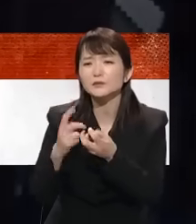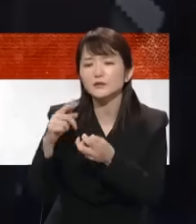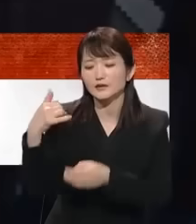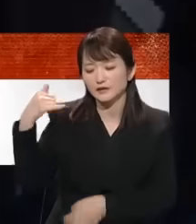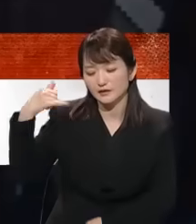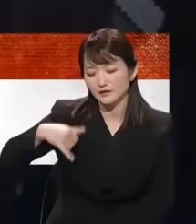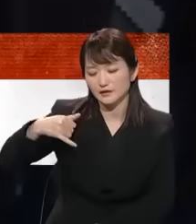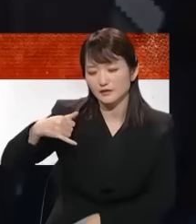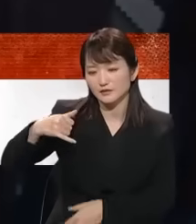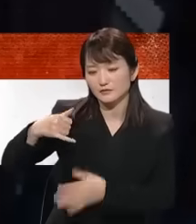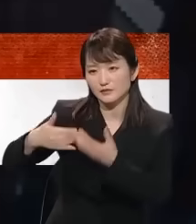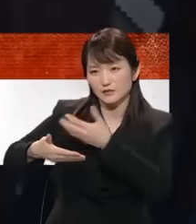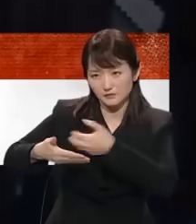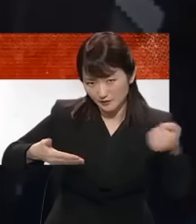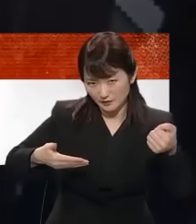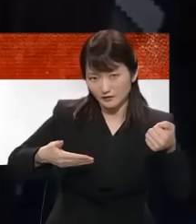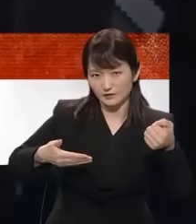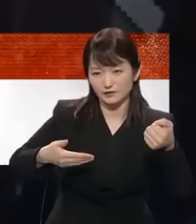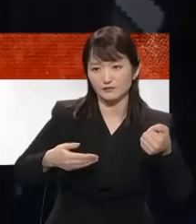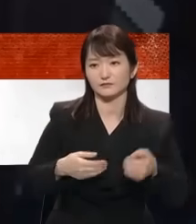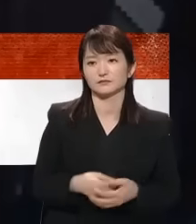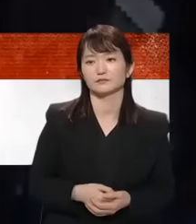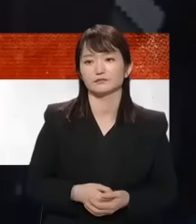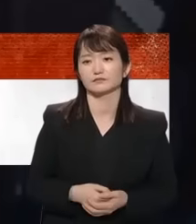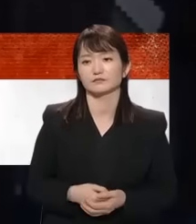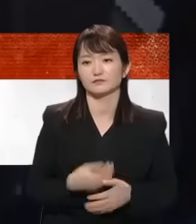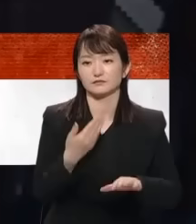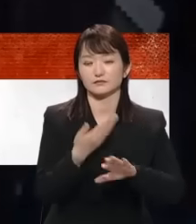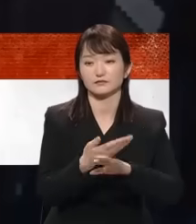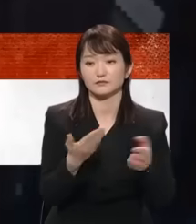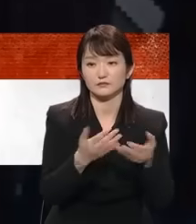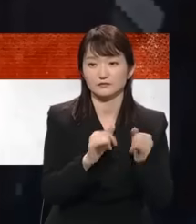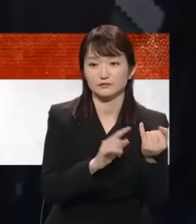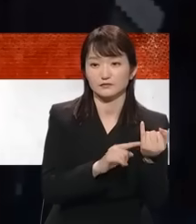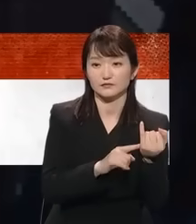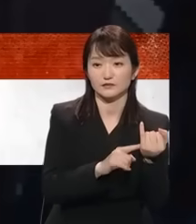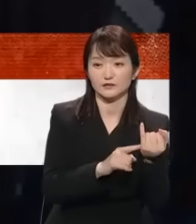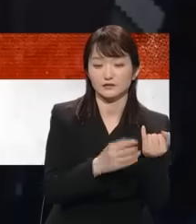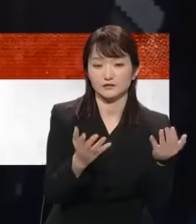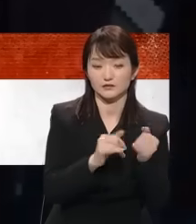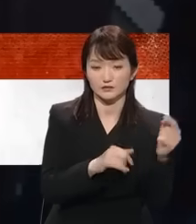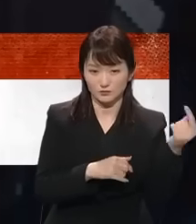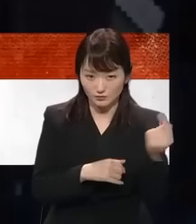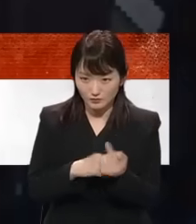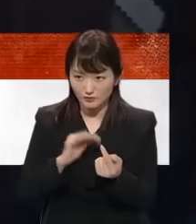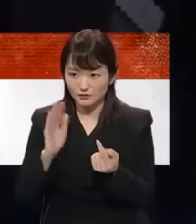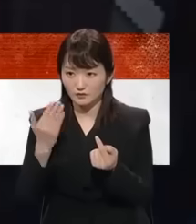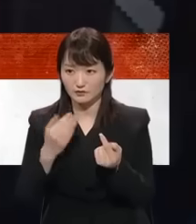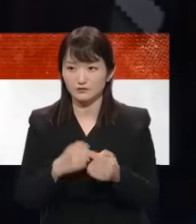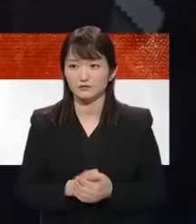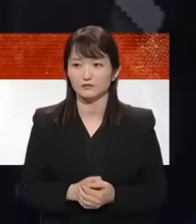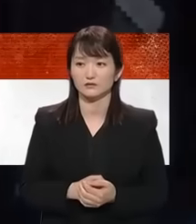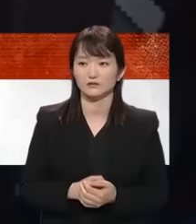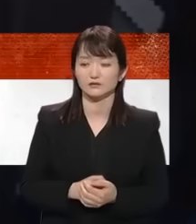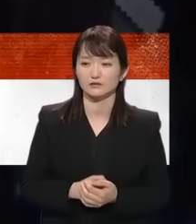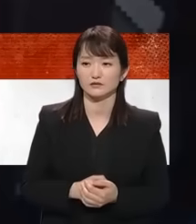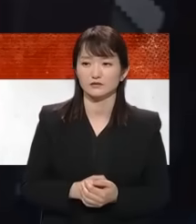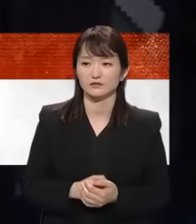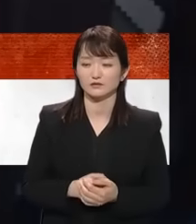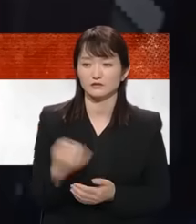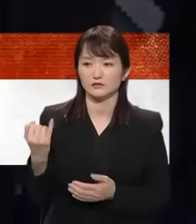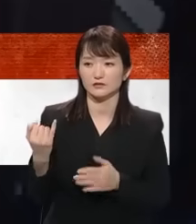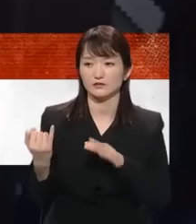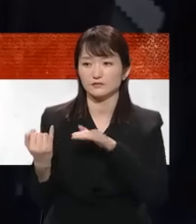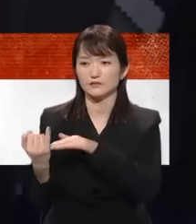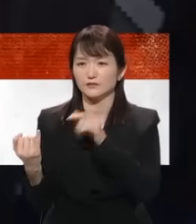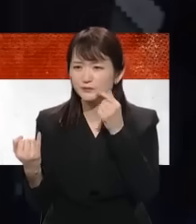그 가방을 낚아 챘어요 다른 또 직원 여지 와야 될 것 같아 갖고 여자님 손을 때 그러니까 그